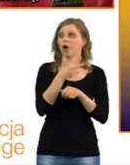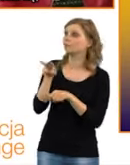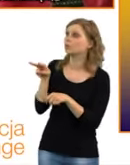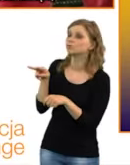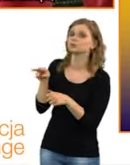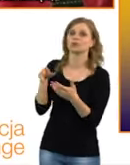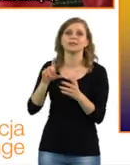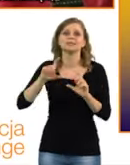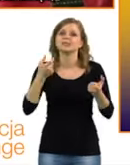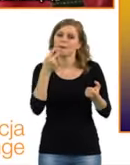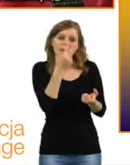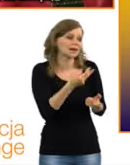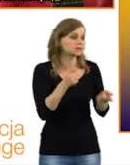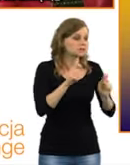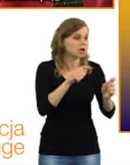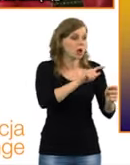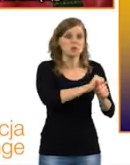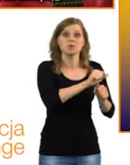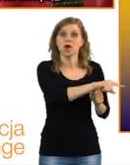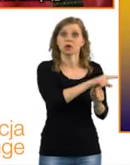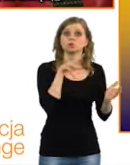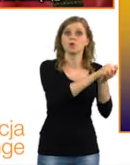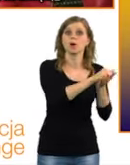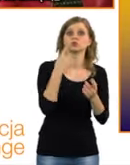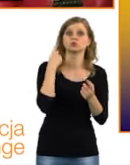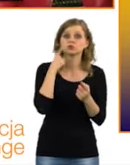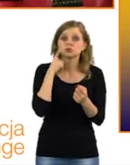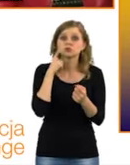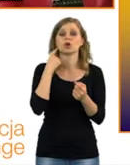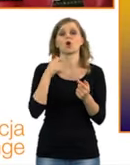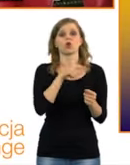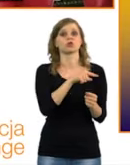odwróciło się, czy w jakikolwiek inny sposób zareagowało na dźwięki,